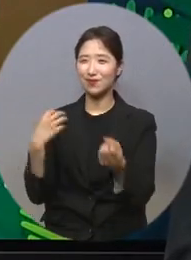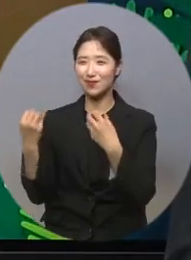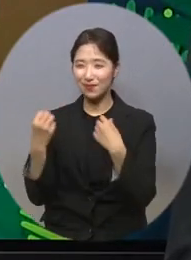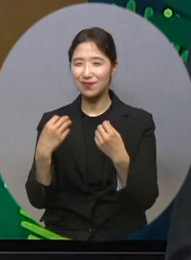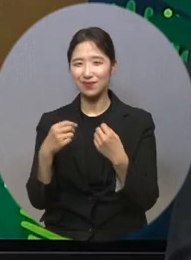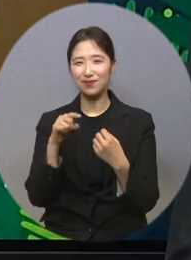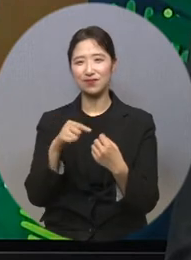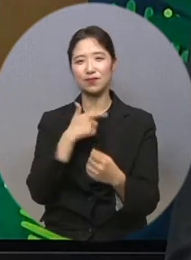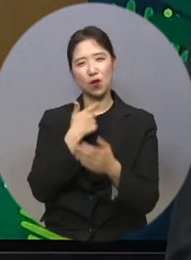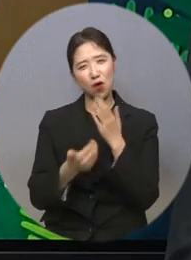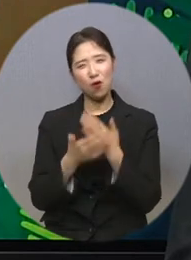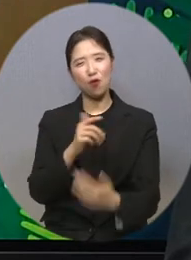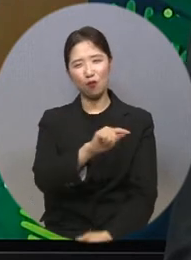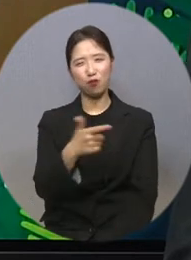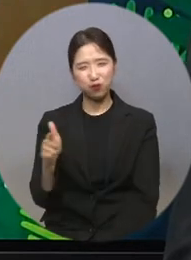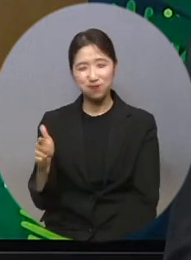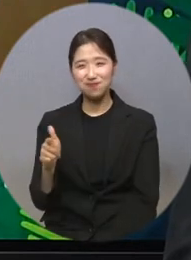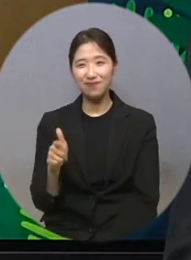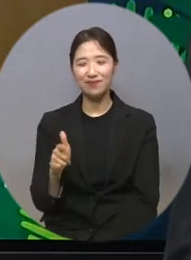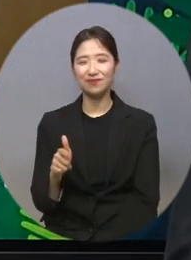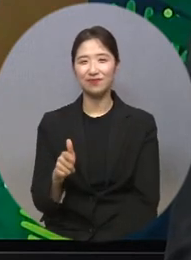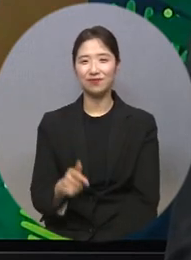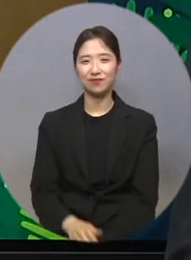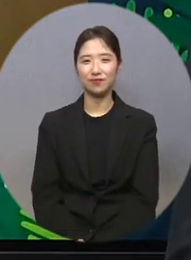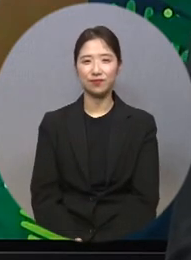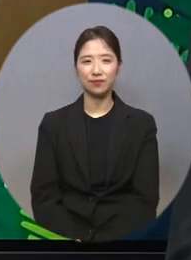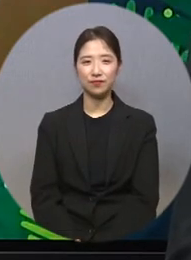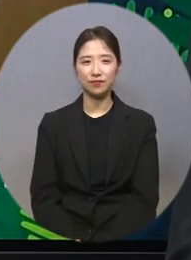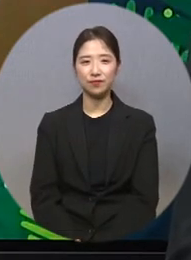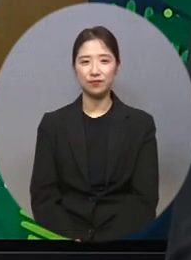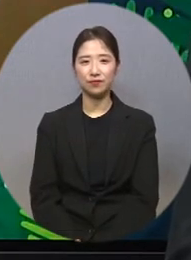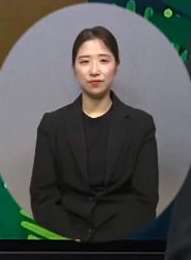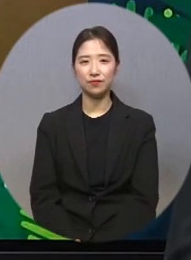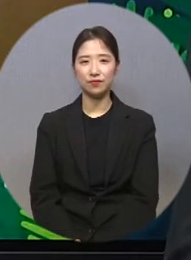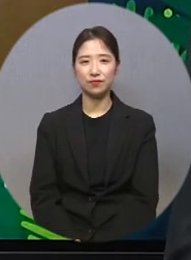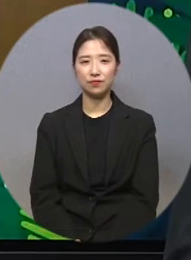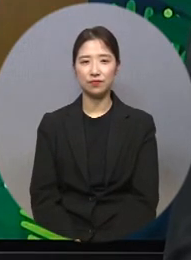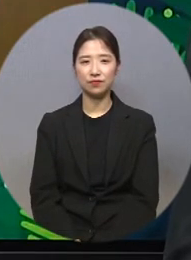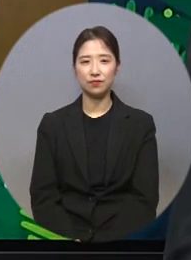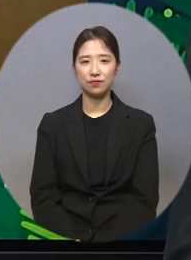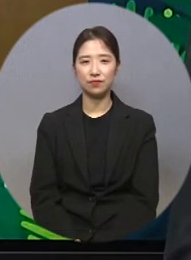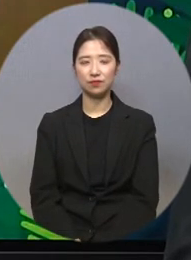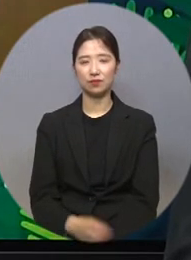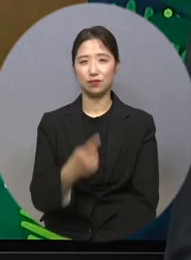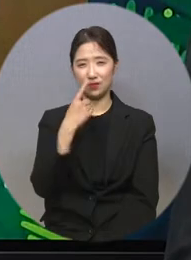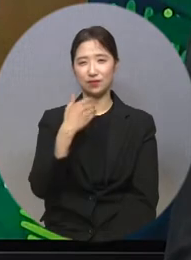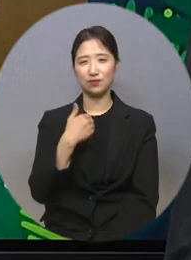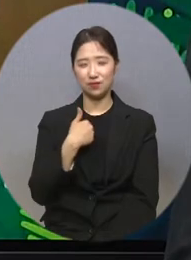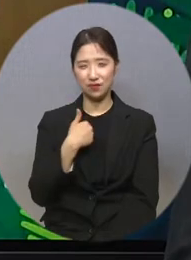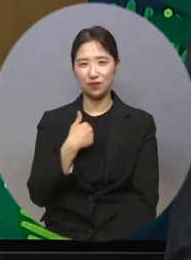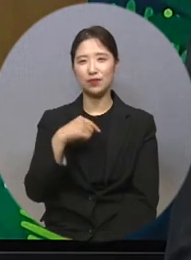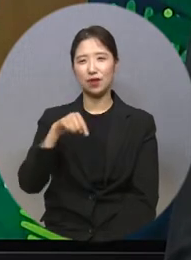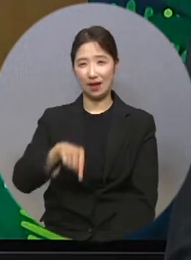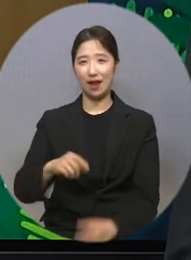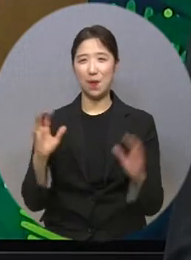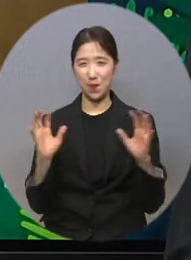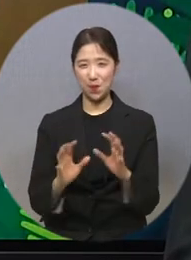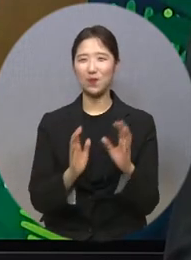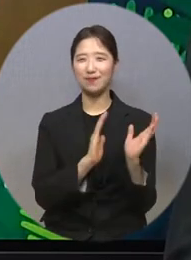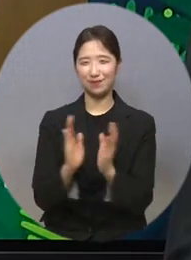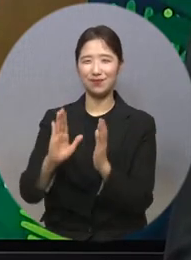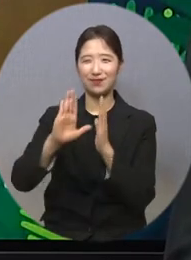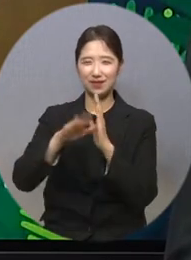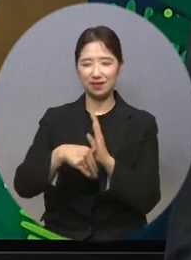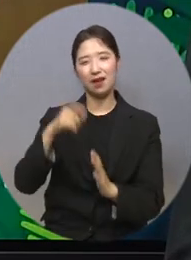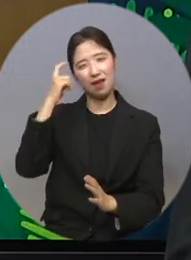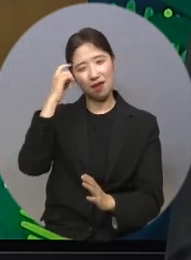그 경험들 있잖아요. 에피소드라고 할 수 있죠. 그러니까 뭐 그냥 저도 이 아고라를 준비하면서